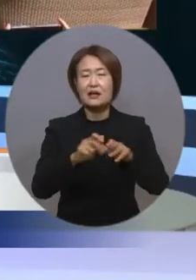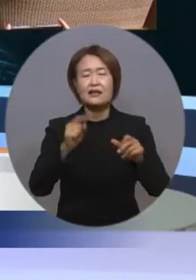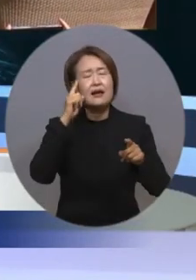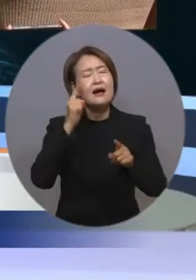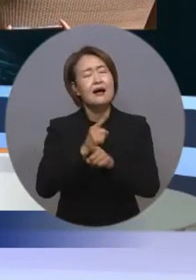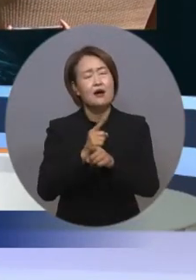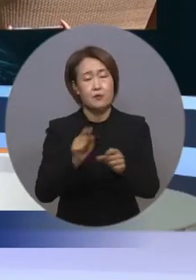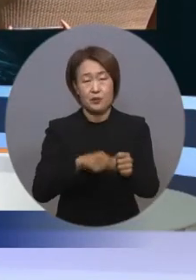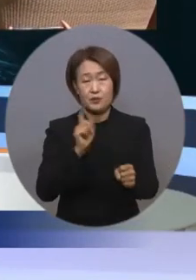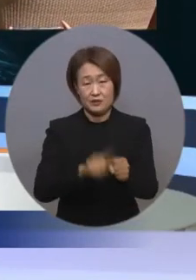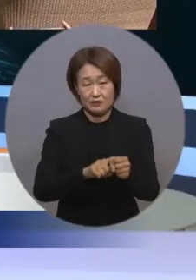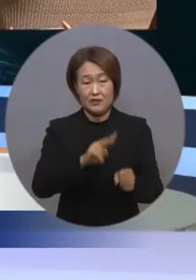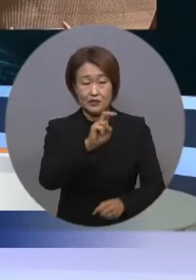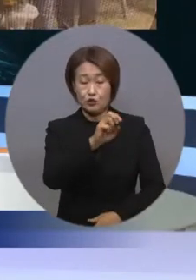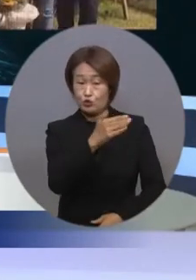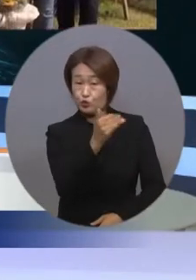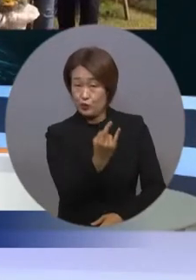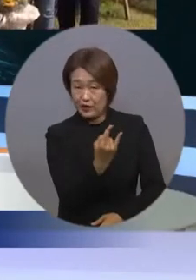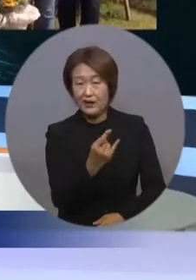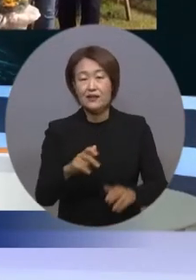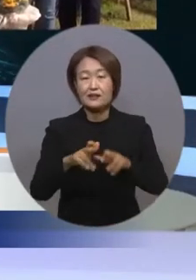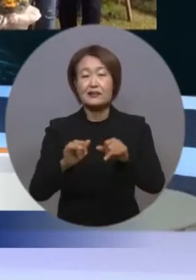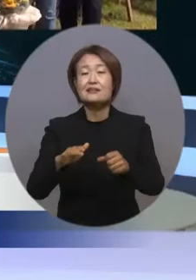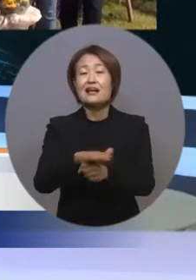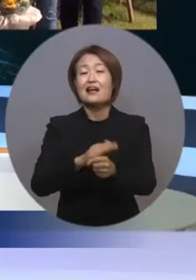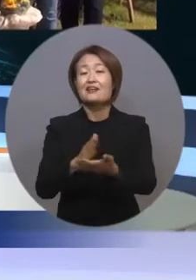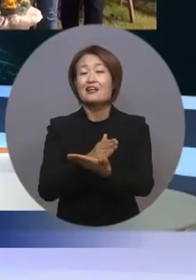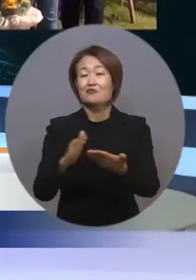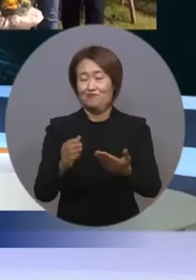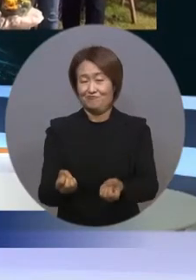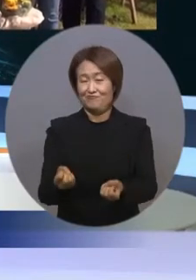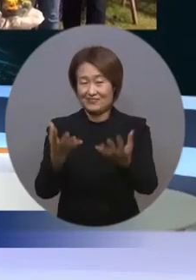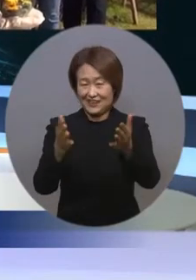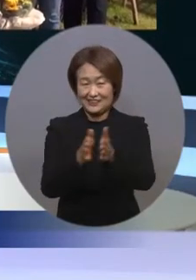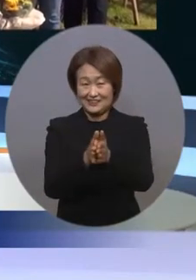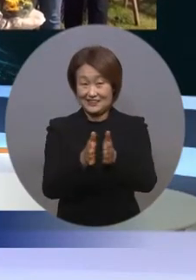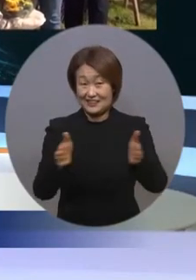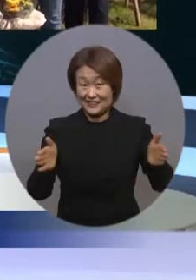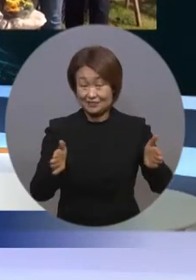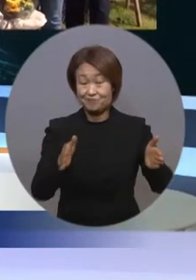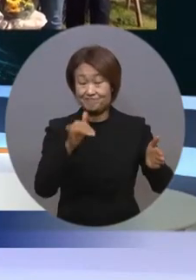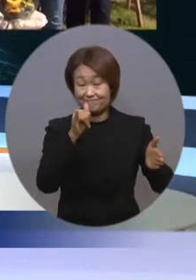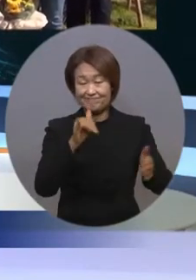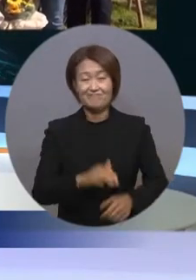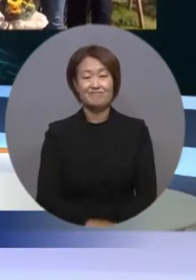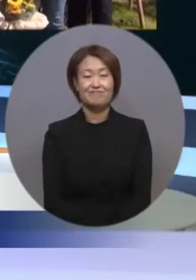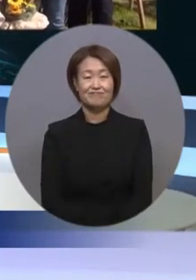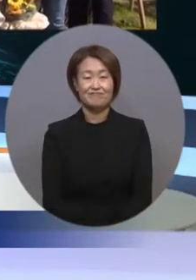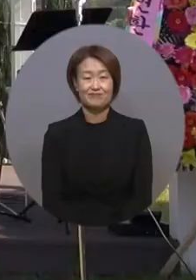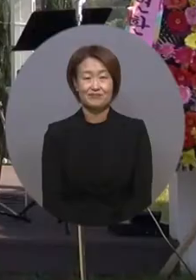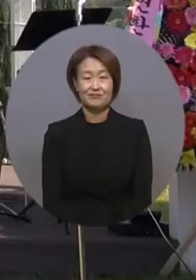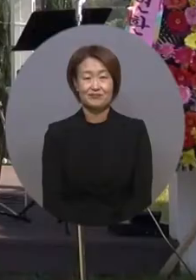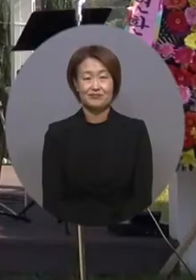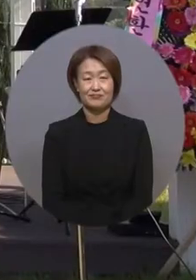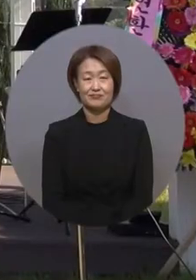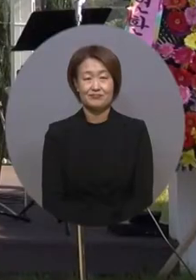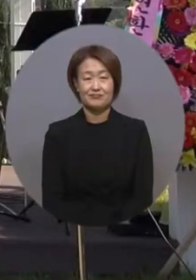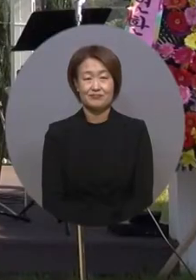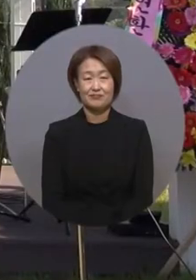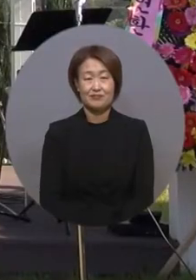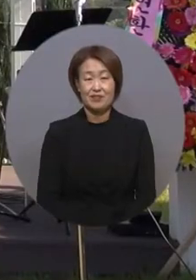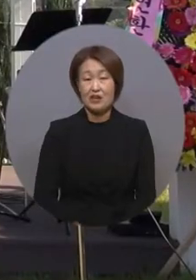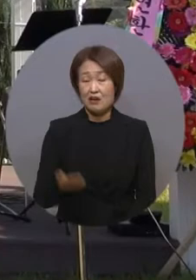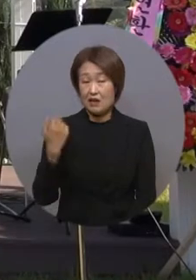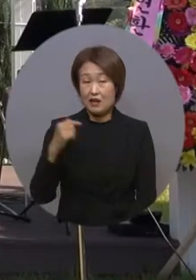위한 제29회 장애인 사랑 나눔 축제가 열렸습니다. 보도에 현이애나 기자입니다. 지난